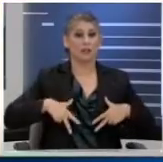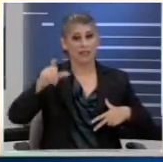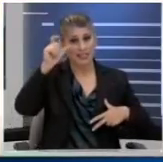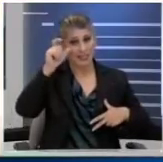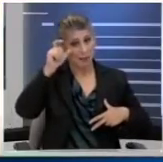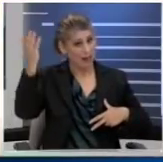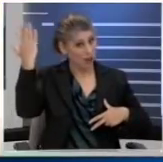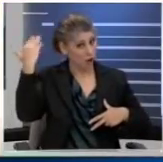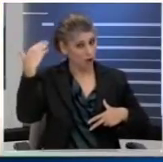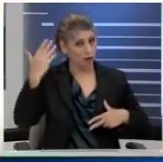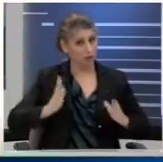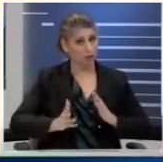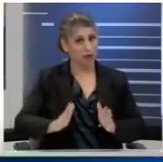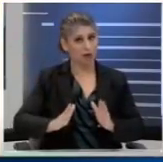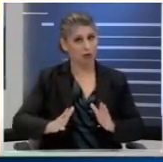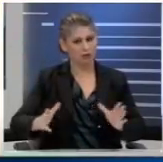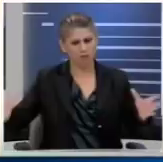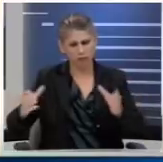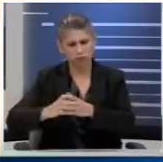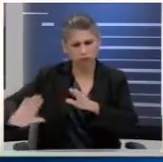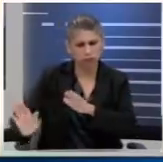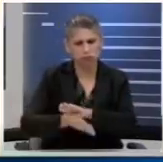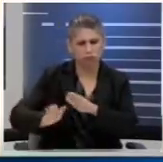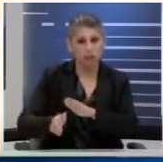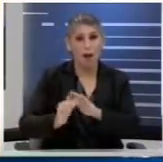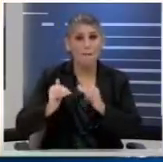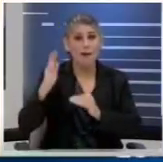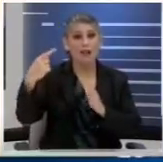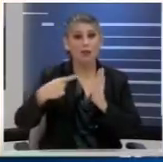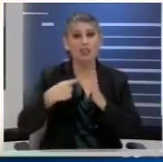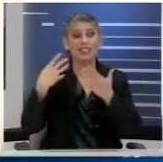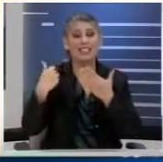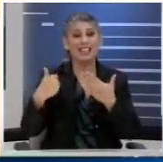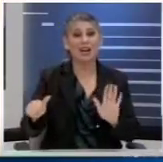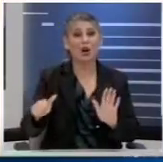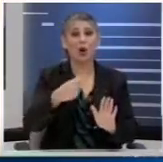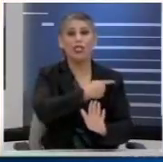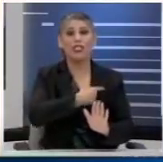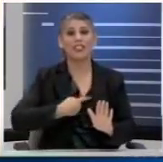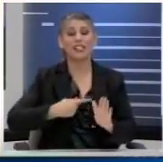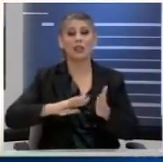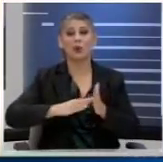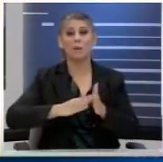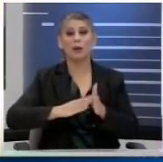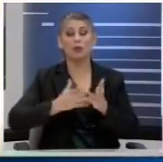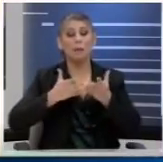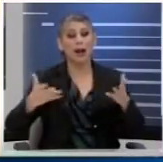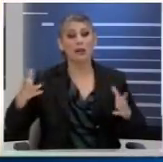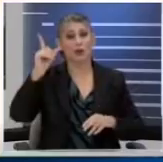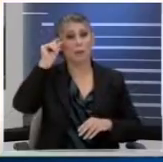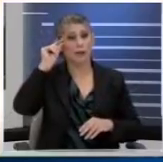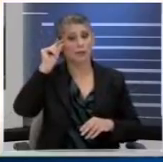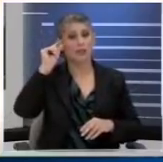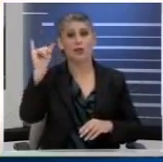τότε προχώρησε σε μαζικές απολύσεις περισσότερων από 1.600 διοικητικούς υπαλλήλους των μεγαλύτερων